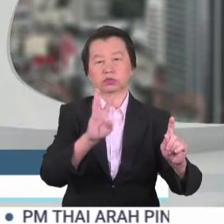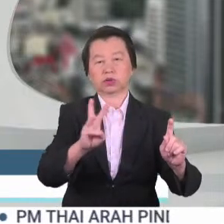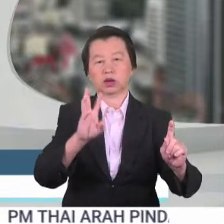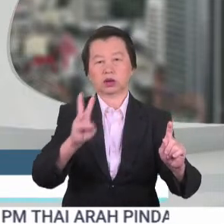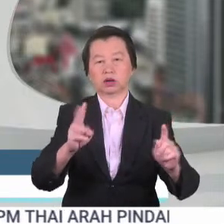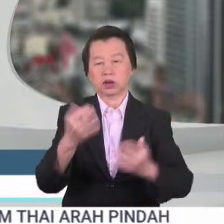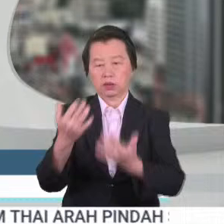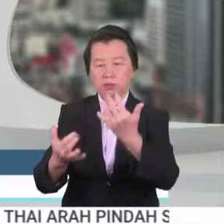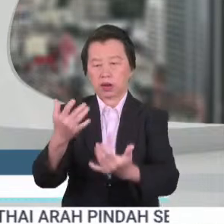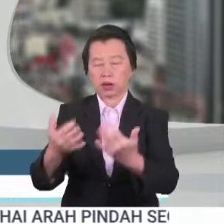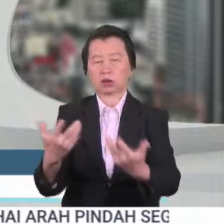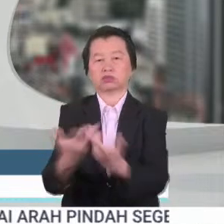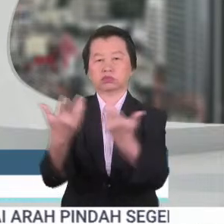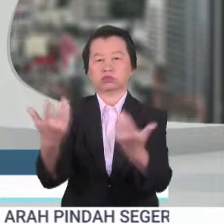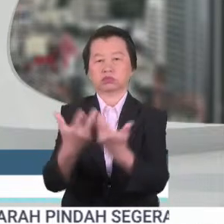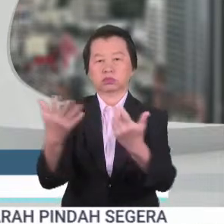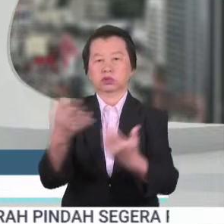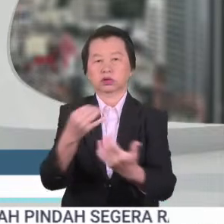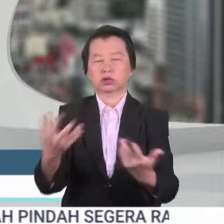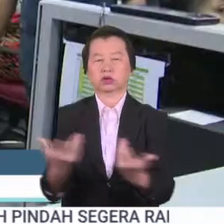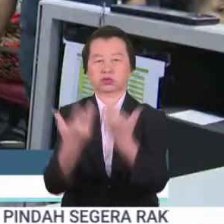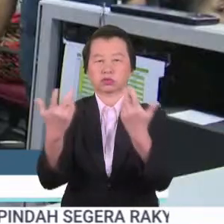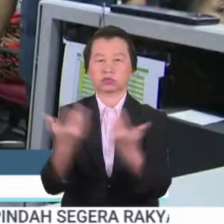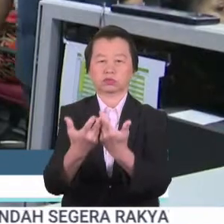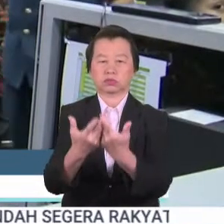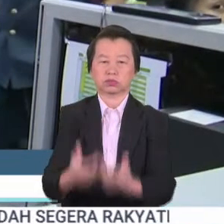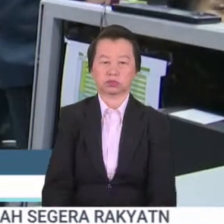kebakaran di kawasan berlukar dan